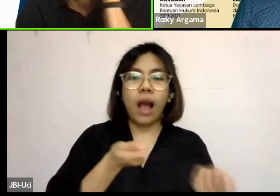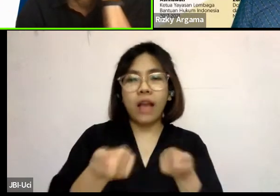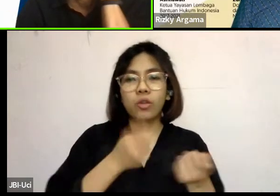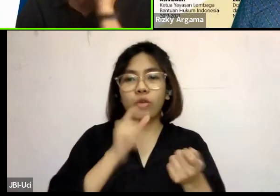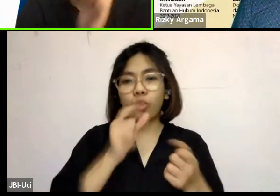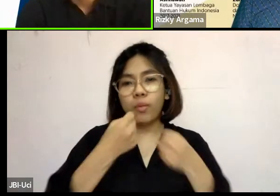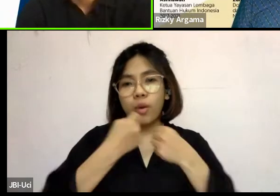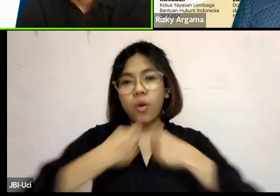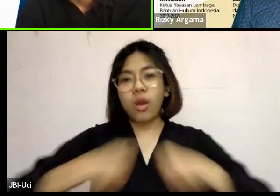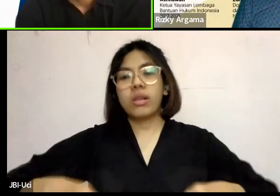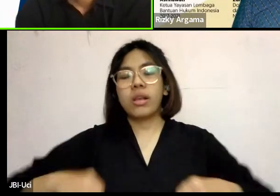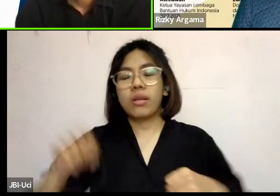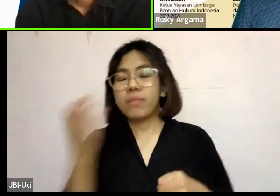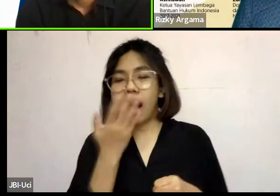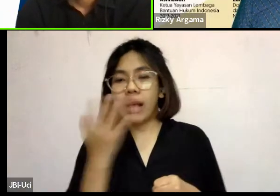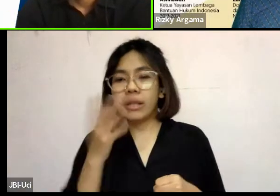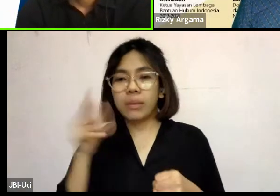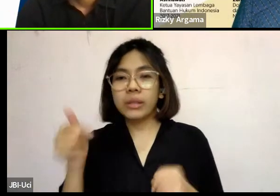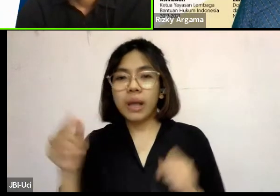di dalam perundang-undangan